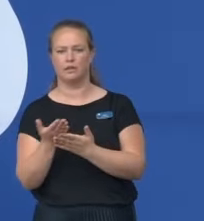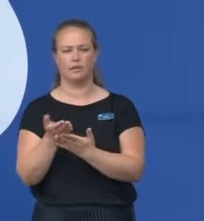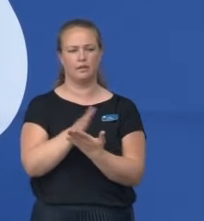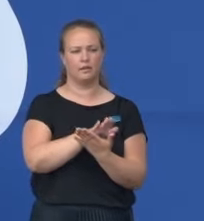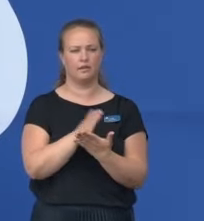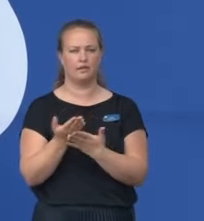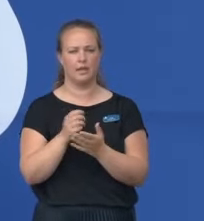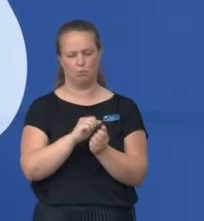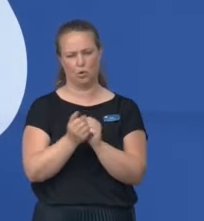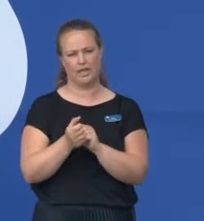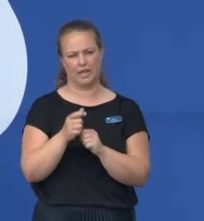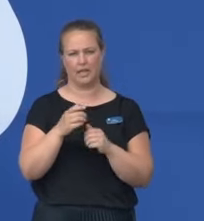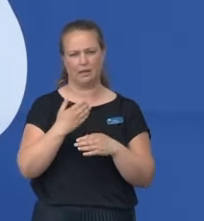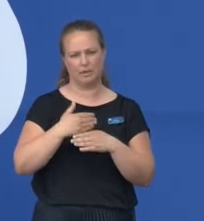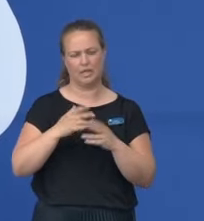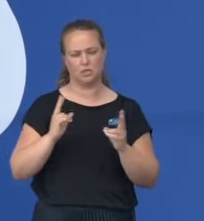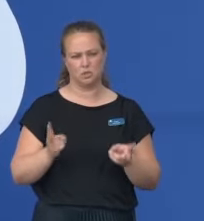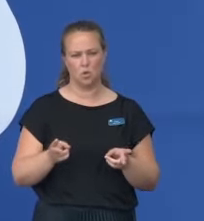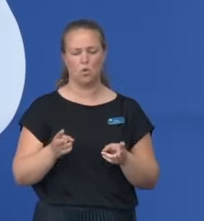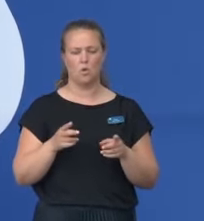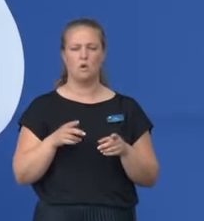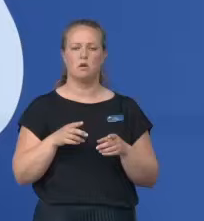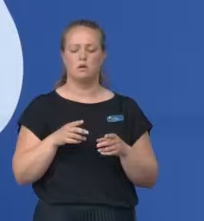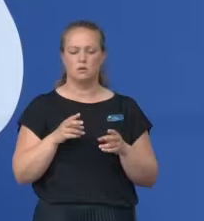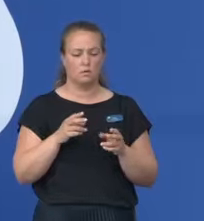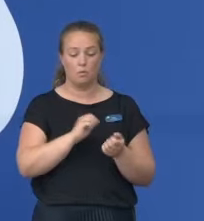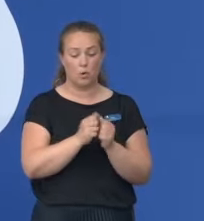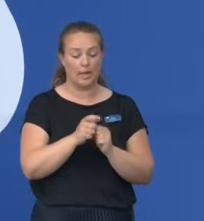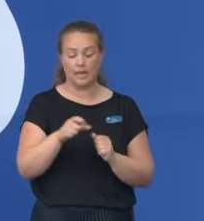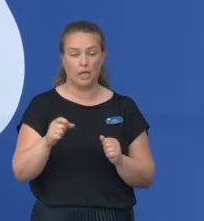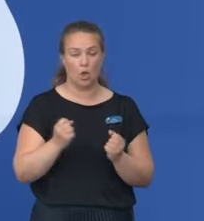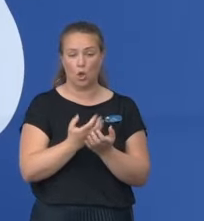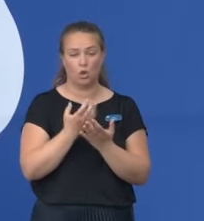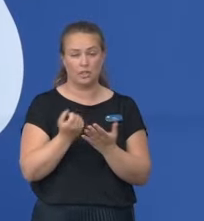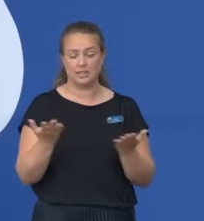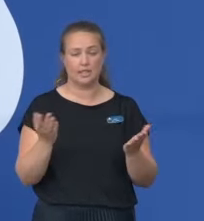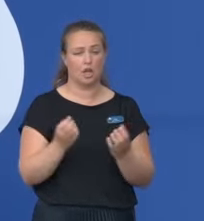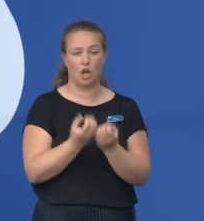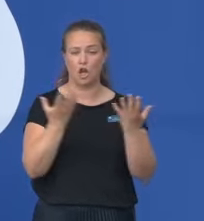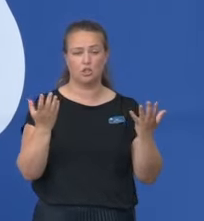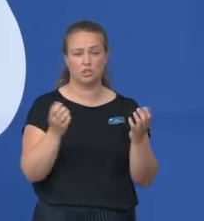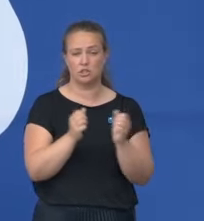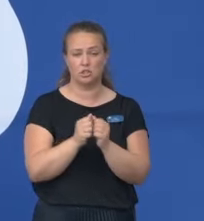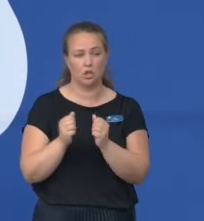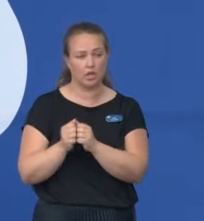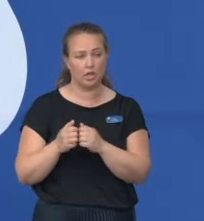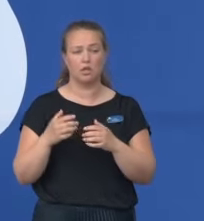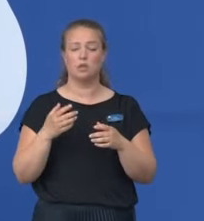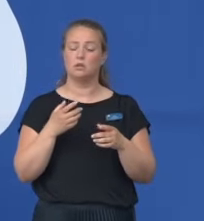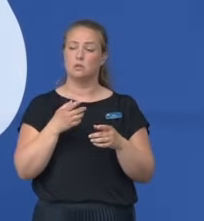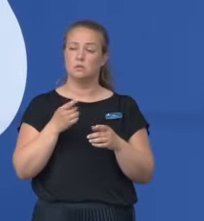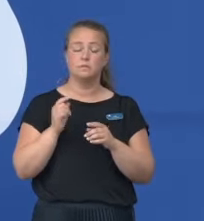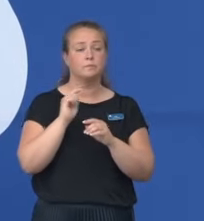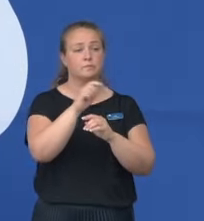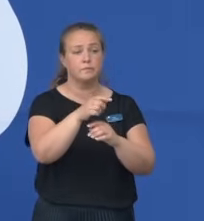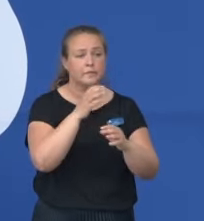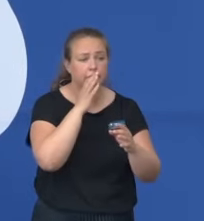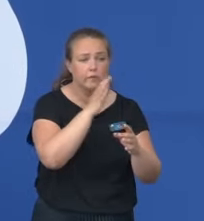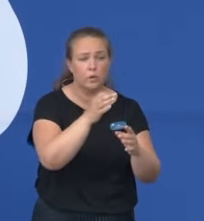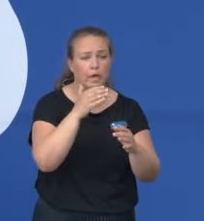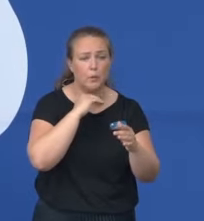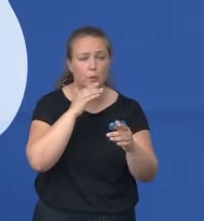Sådana saker skapar misstro. Att man inte lyckas lösa problemen som människorna ser i samhället. Åker ut och frågar unga idag vad som är den viktigaste